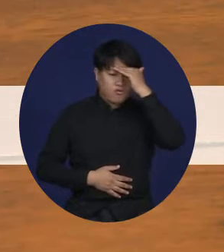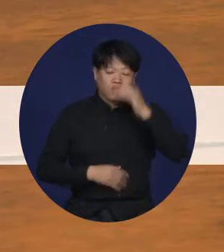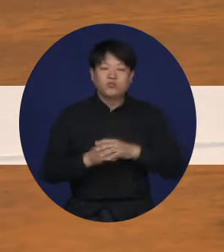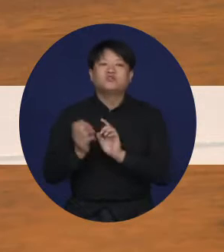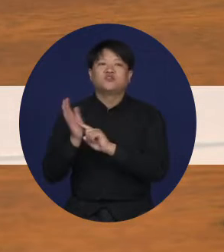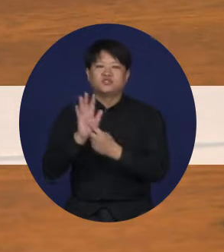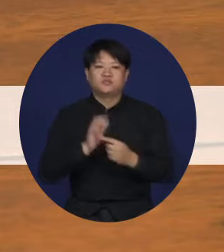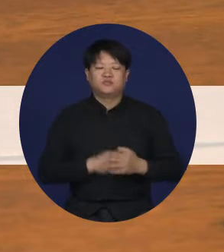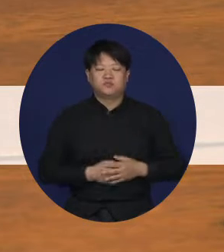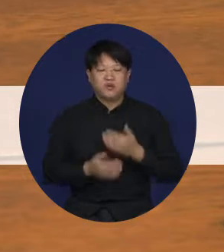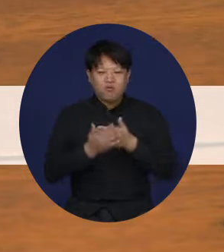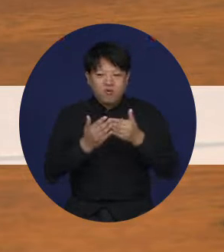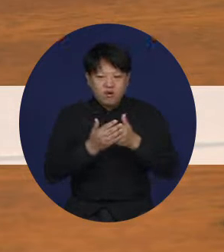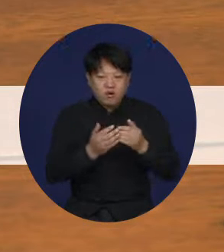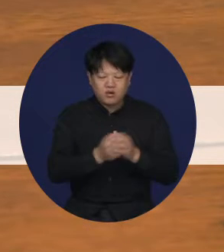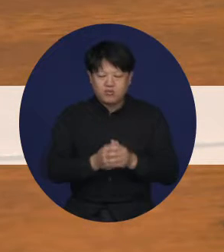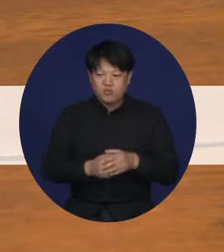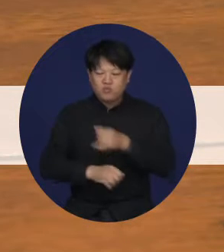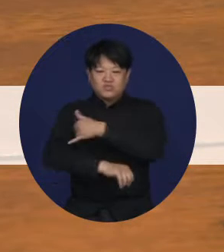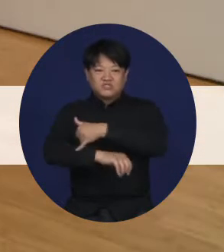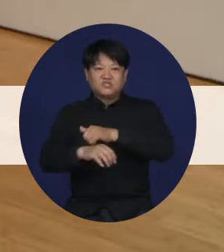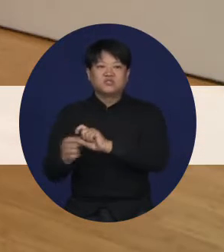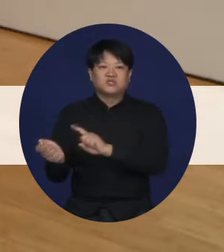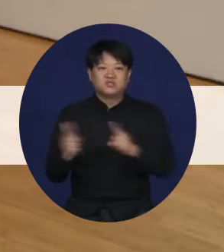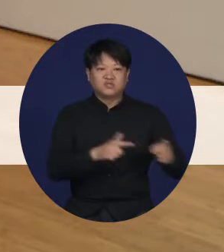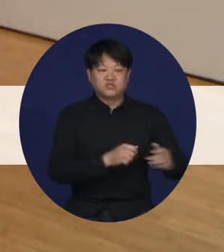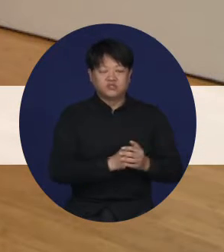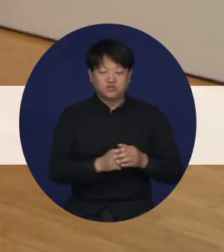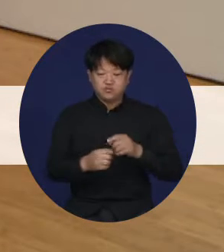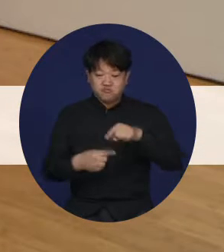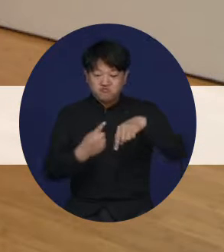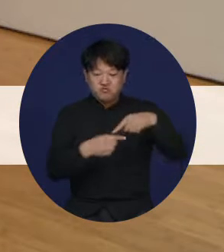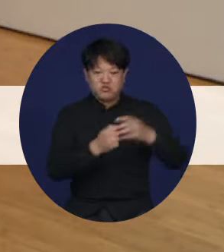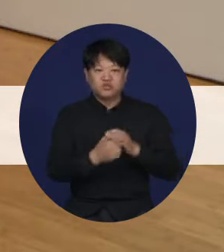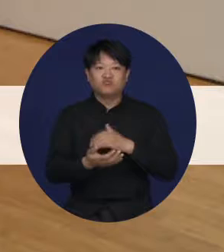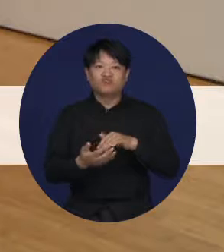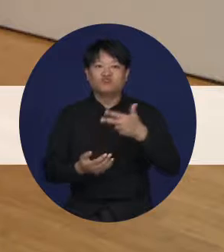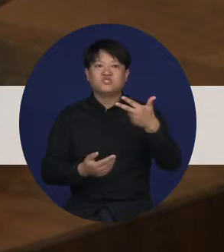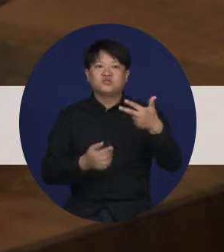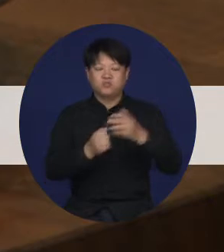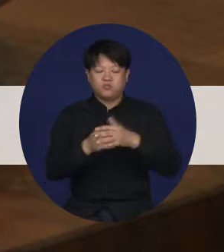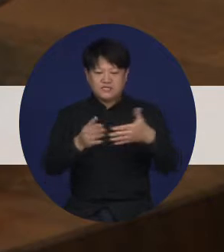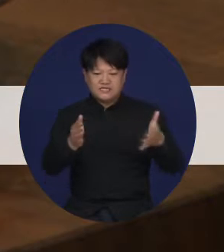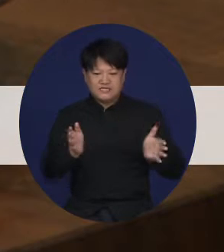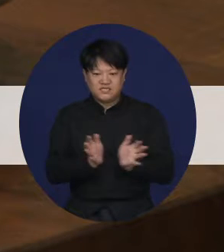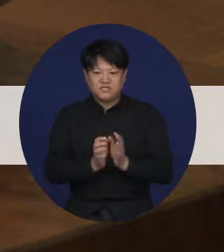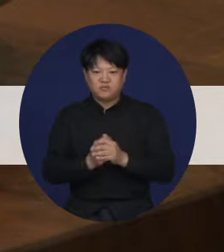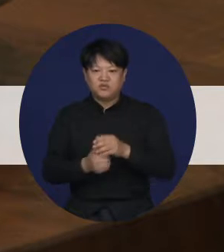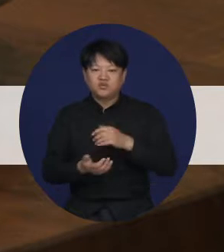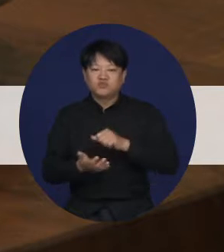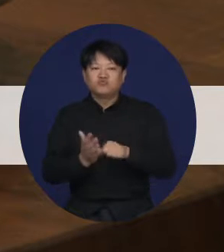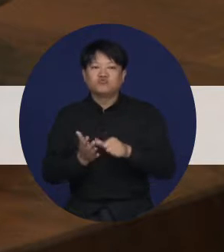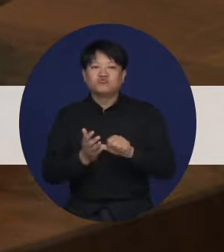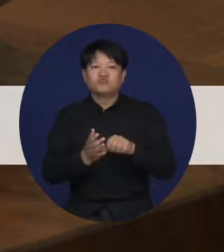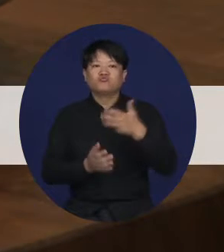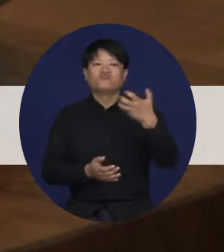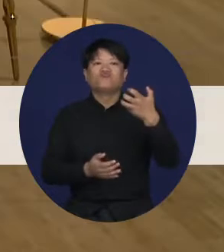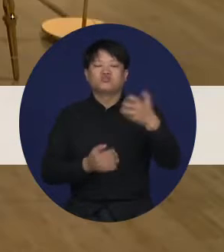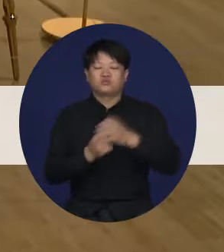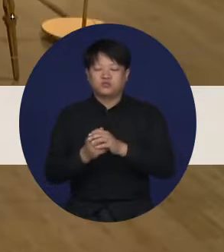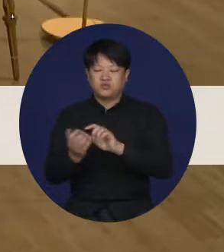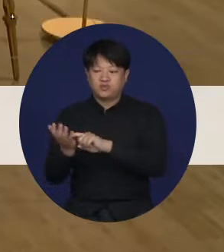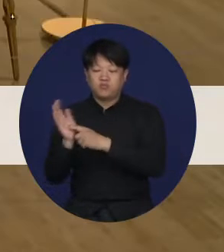조명해보는 전시입니다 화가 고개가 디자이너 등으로 구성된 일곱 팀의 작가들이 90여 점의 작품을 선보이고